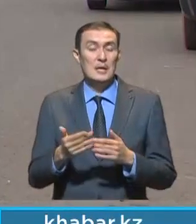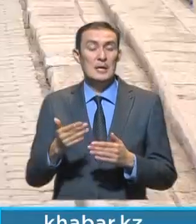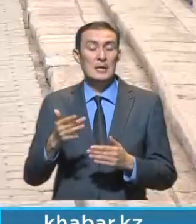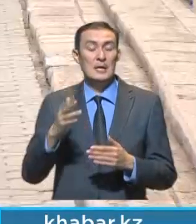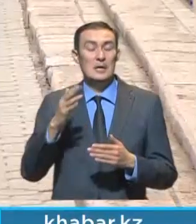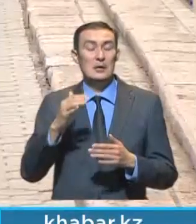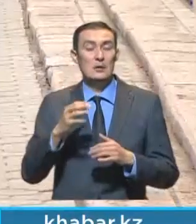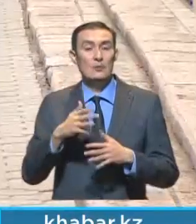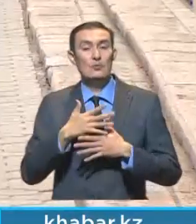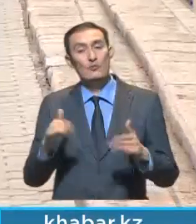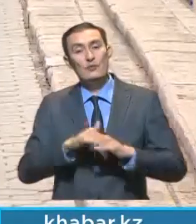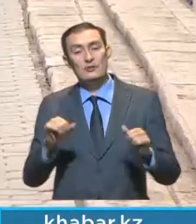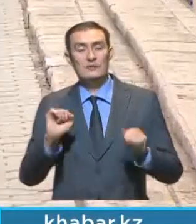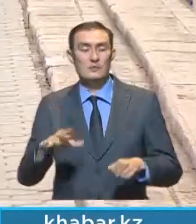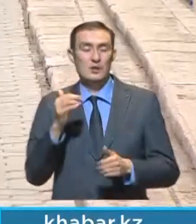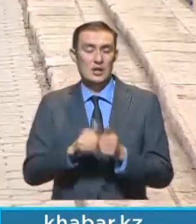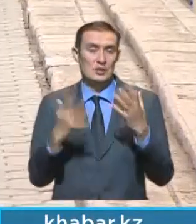каждый день, отметила министр.